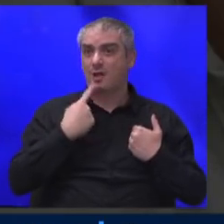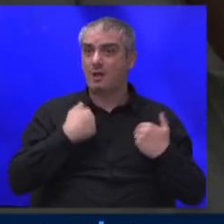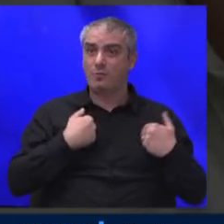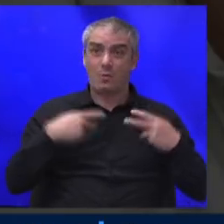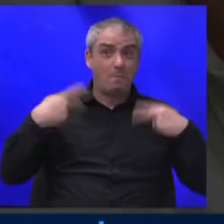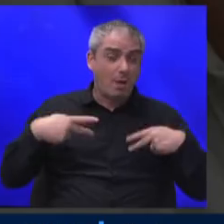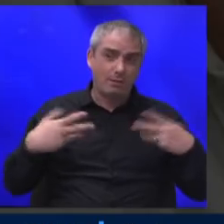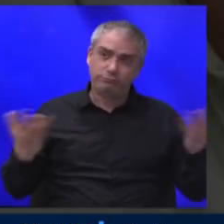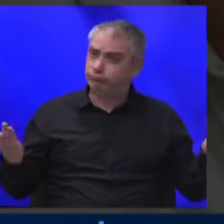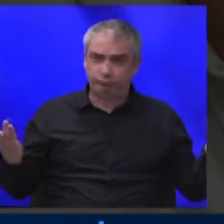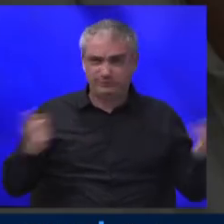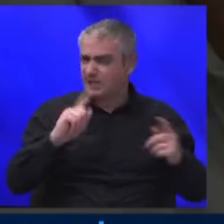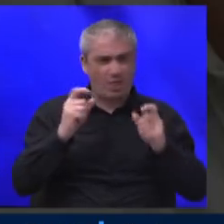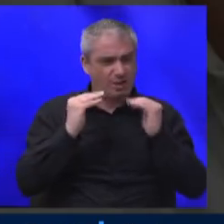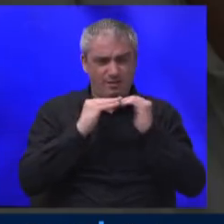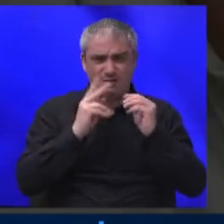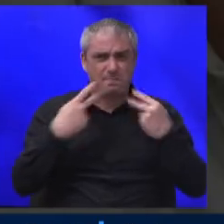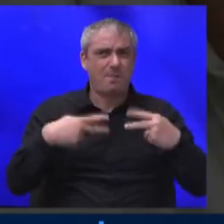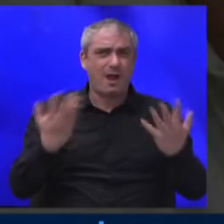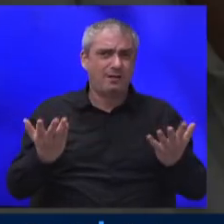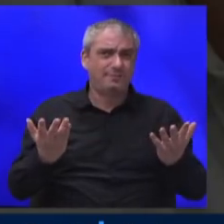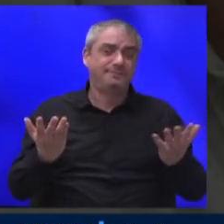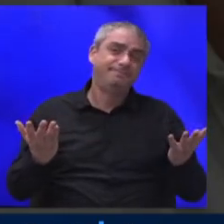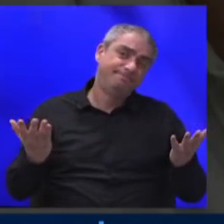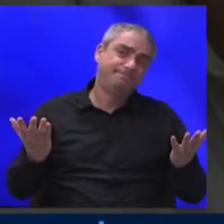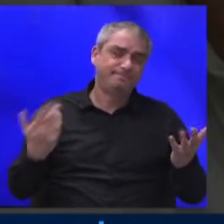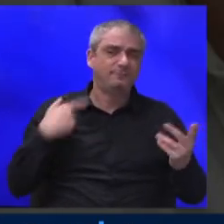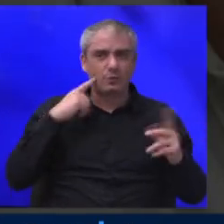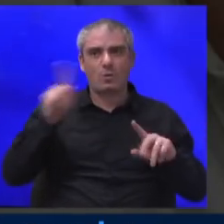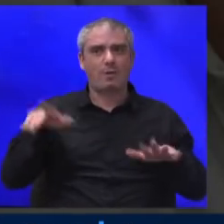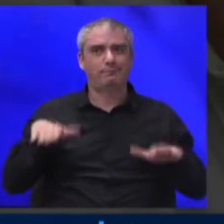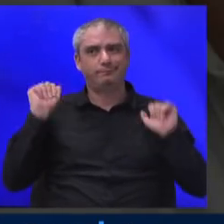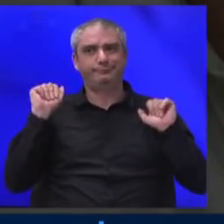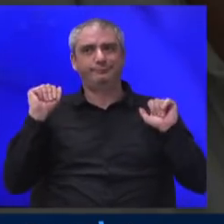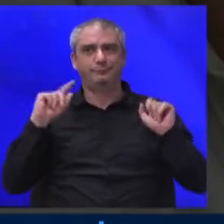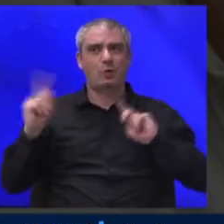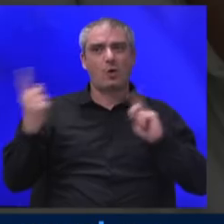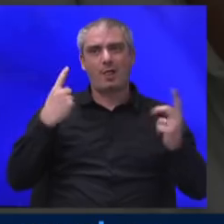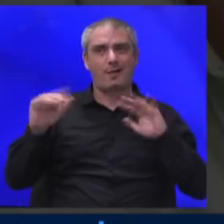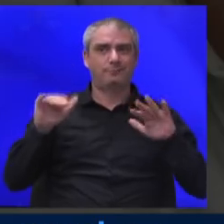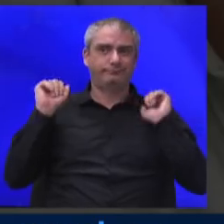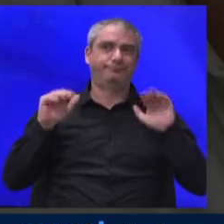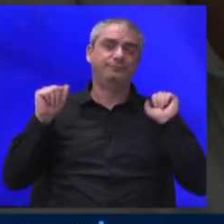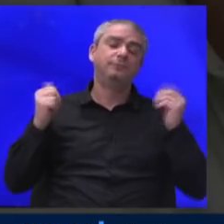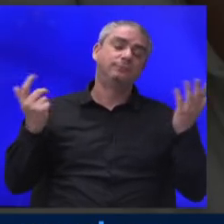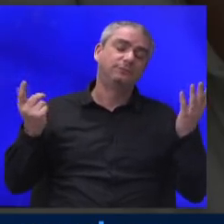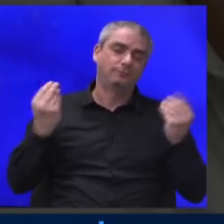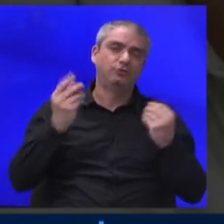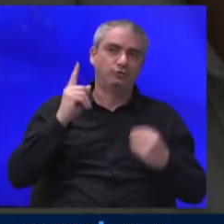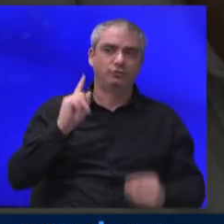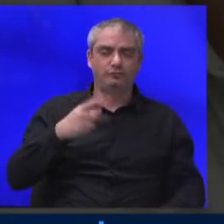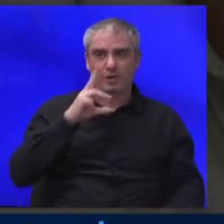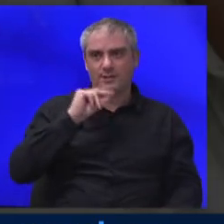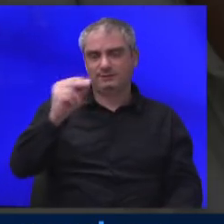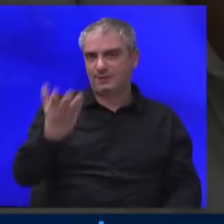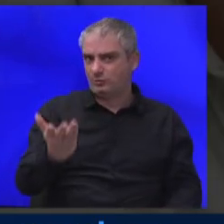פחד, זה, אני לא חושב שזו המילה פחד, אבל אני חושב שרתיעה הדדית היא משהו ש, שאני חושב